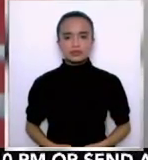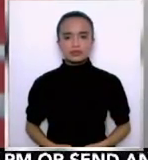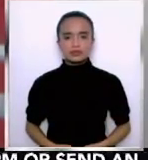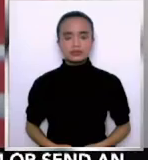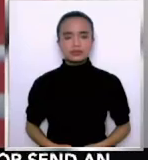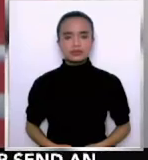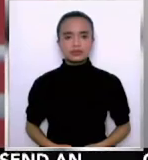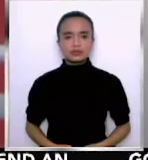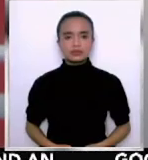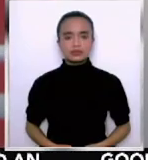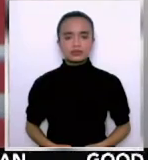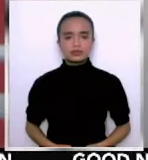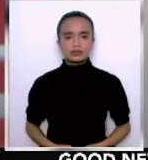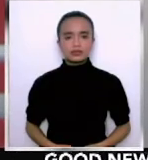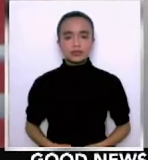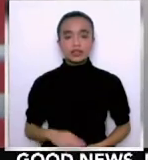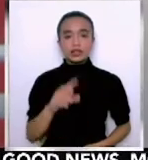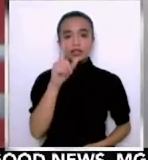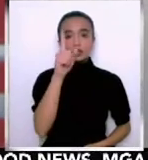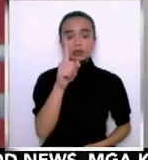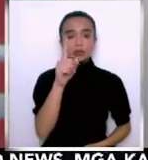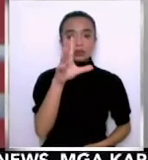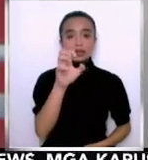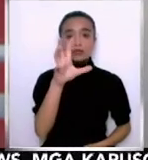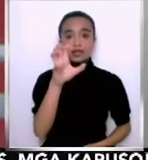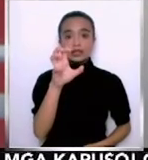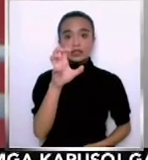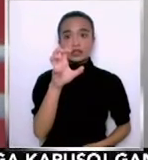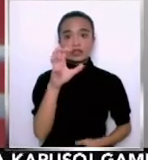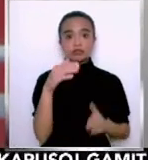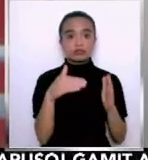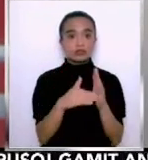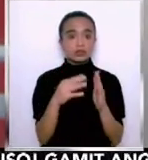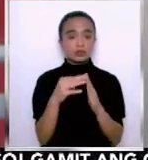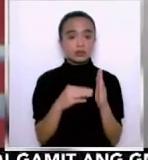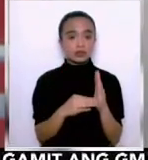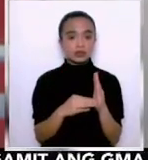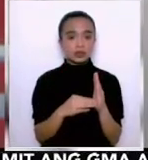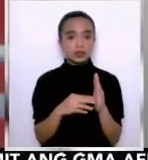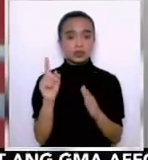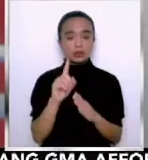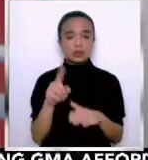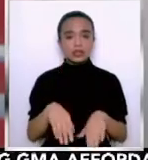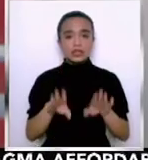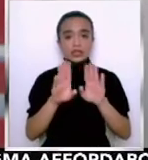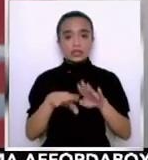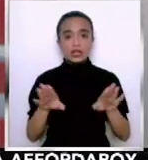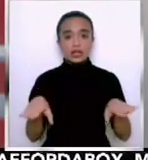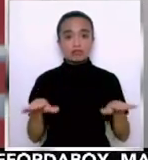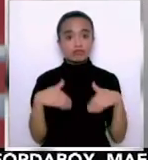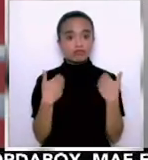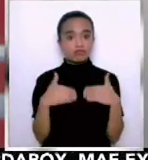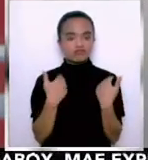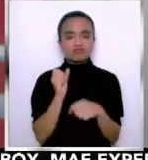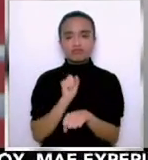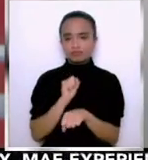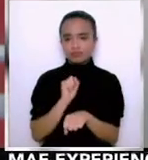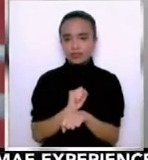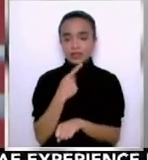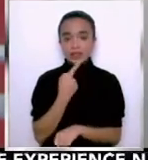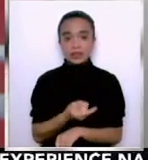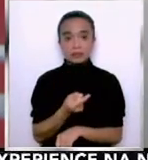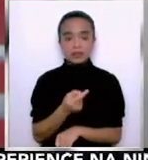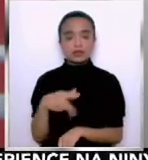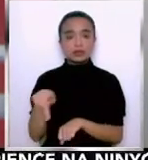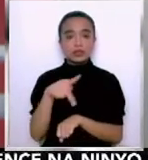Mahigit kalahating milyong kabataang Pilipino ang maituturing na child laborer batay sa tala ng Philippine Statistics